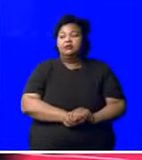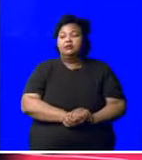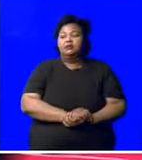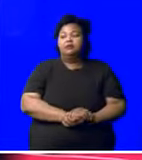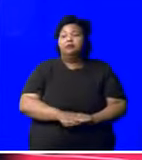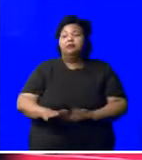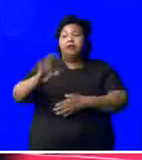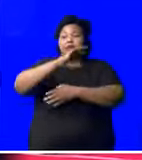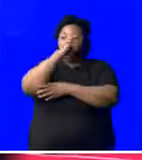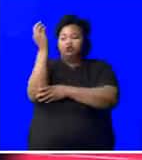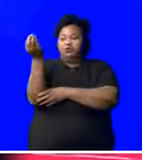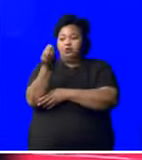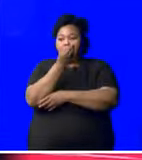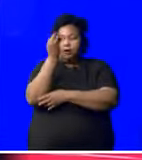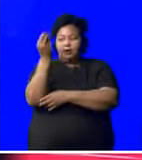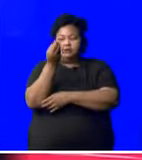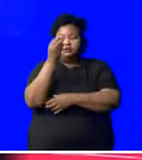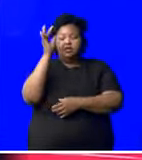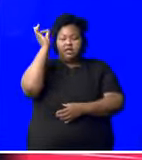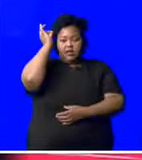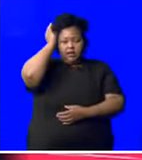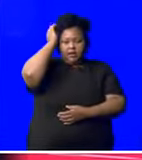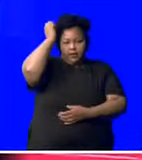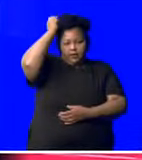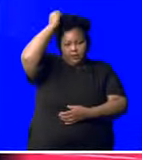unophakathi enhlovukazi mhlekazi